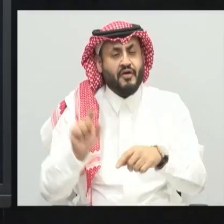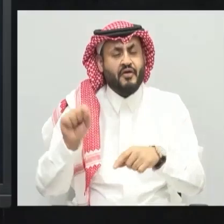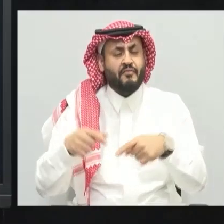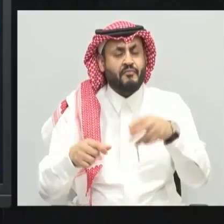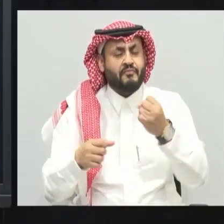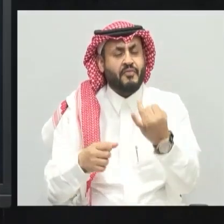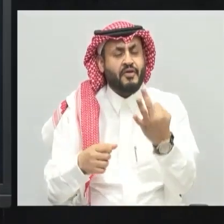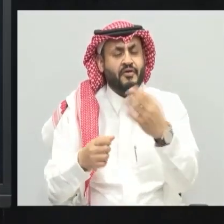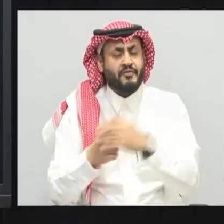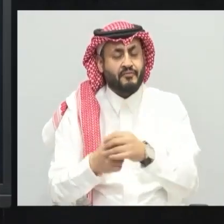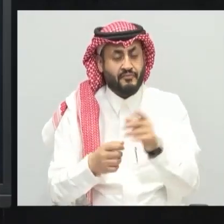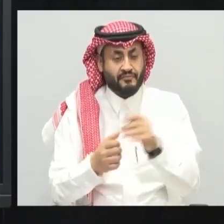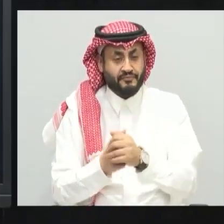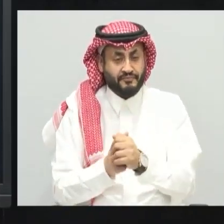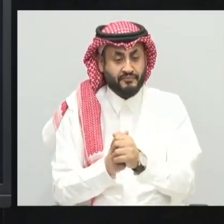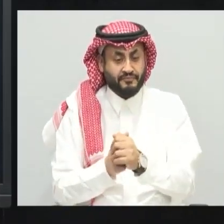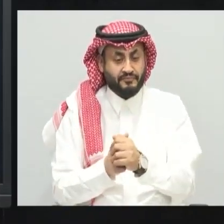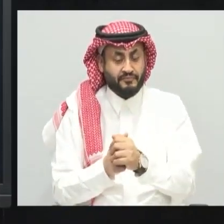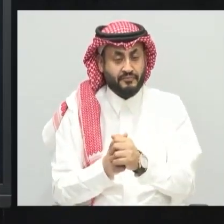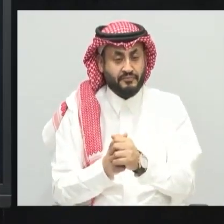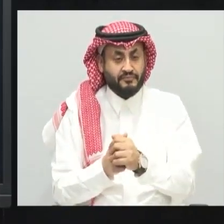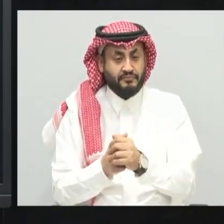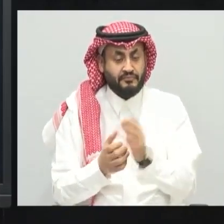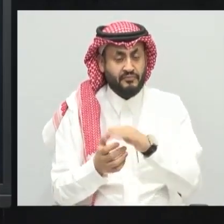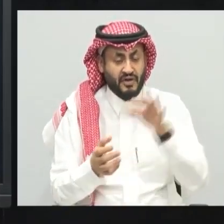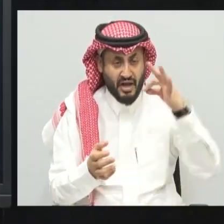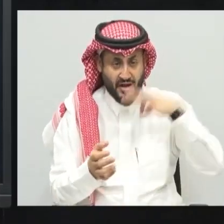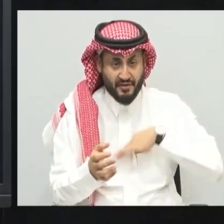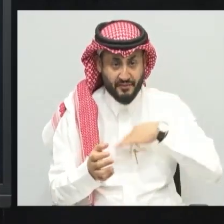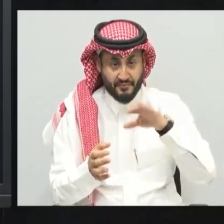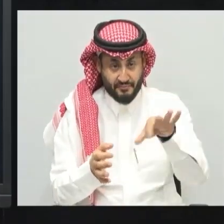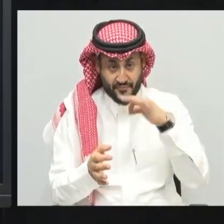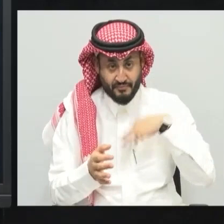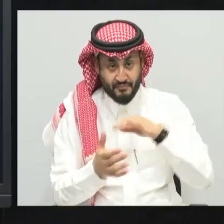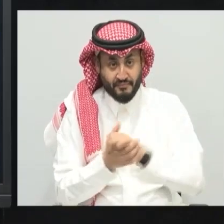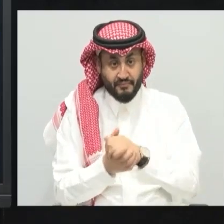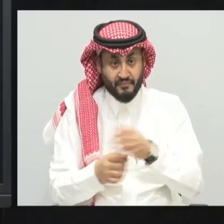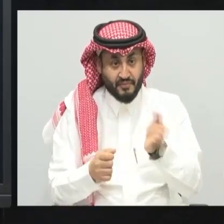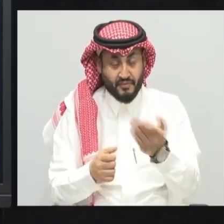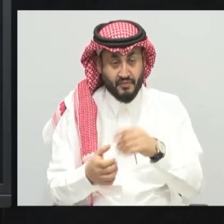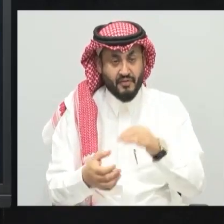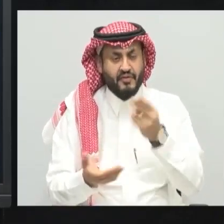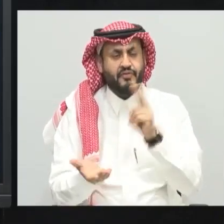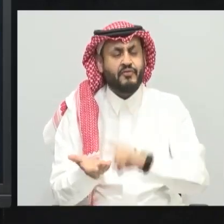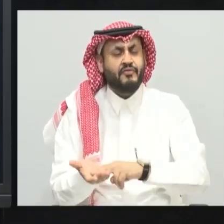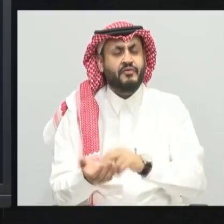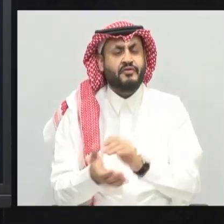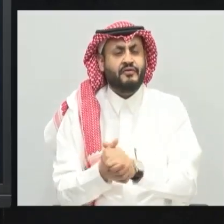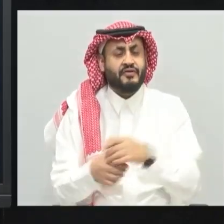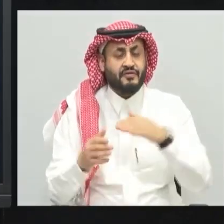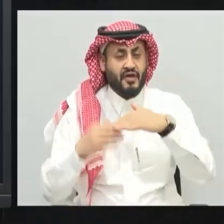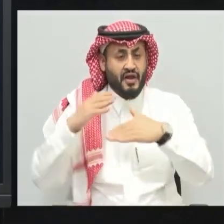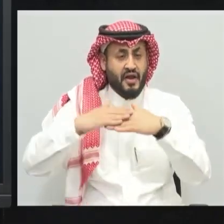متعدده تحتاج فقط منك حتى تستغل تلك الفرص وتساهم في تنميه المجتمع ان